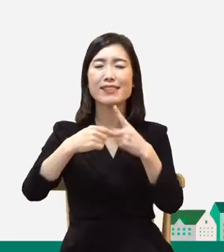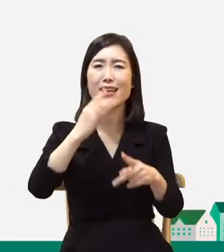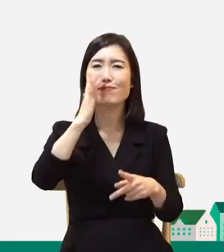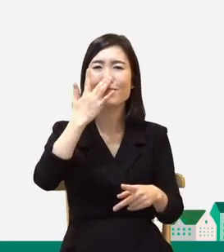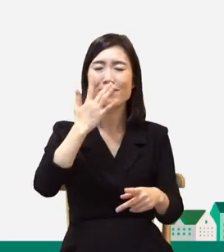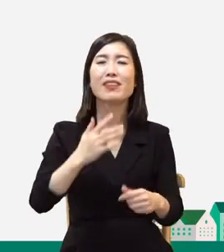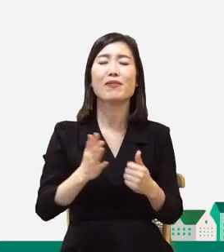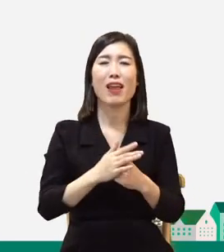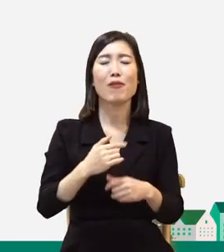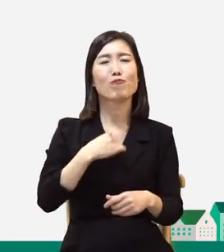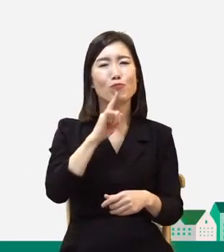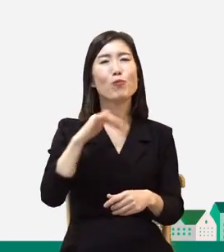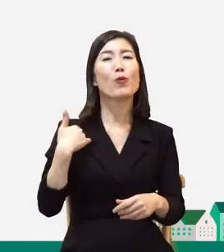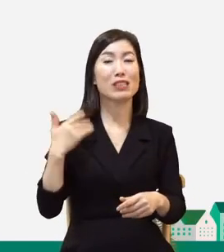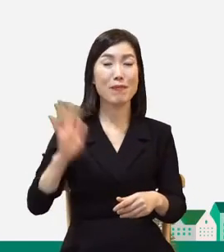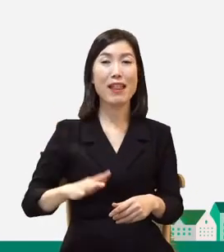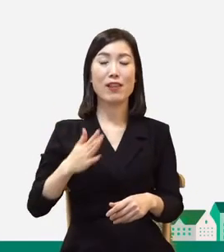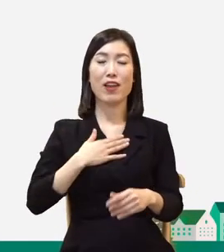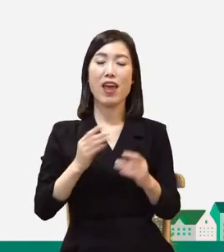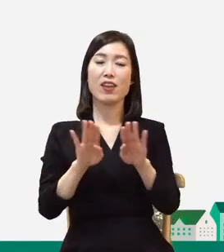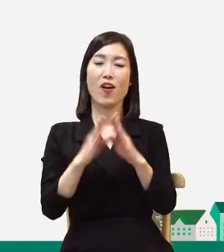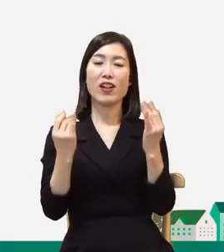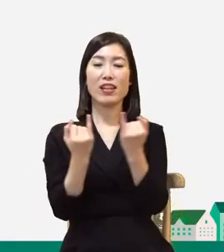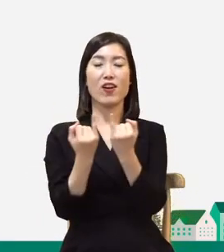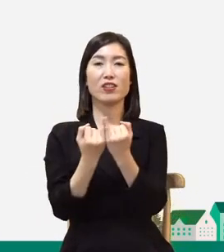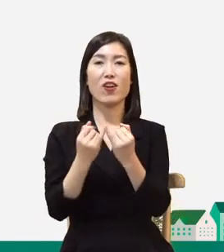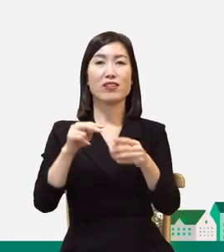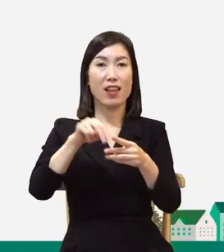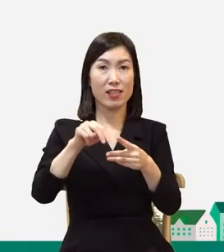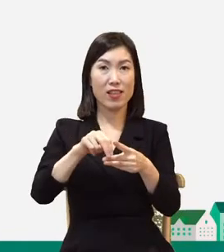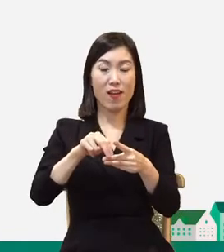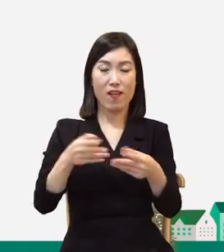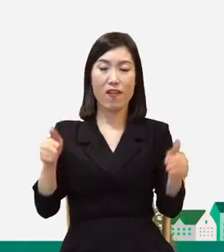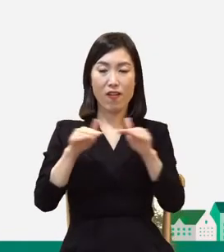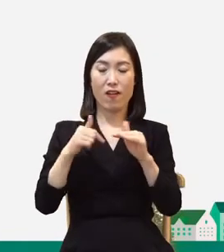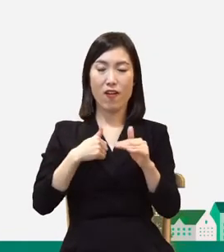그 시설 저희 열린여성센터가